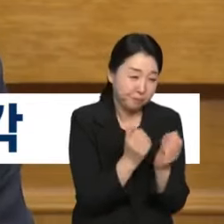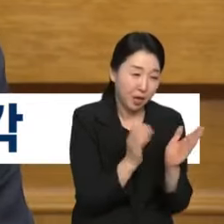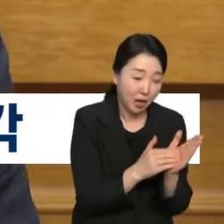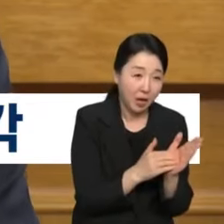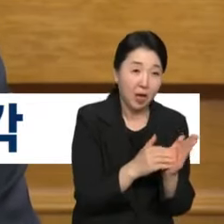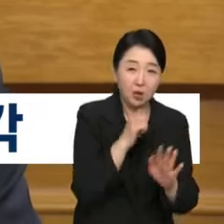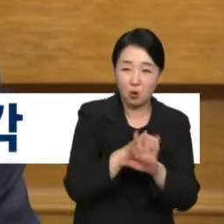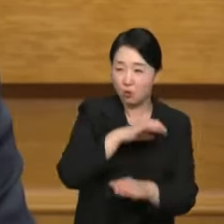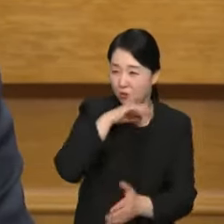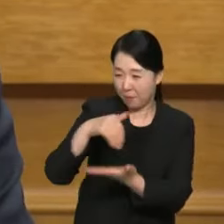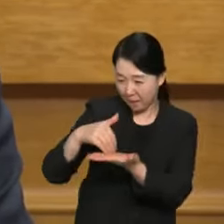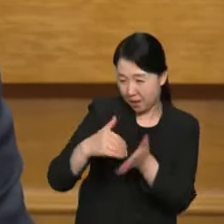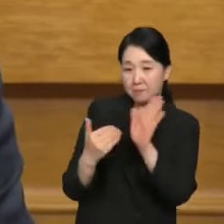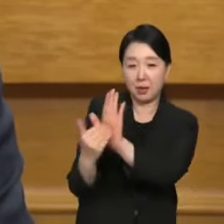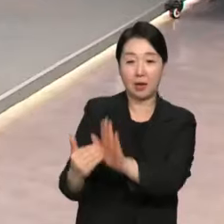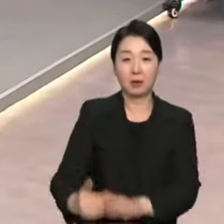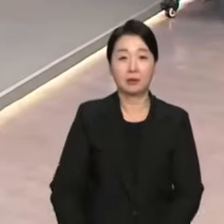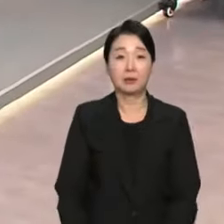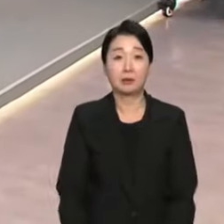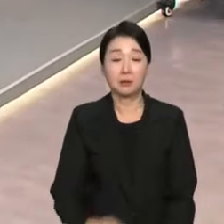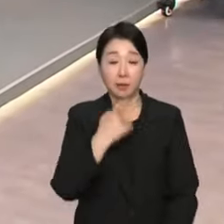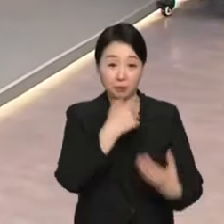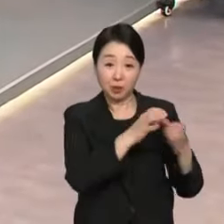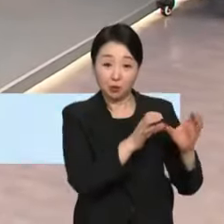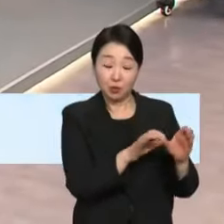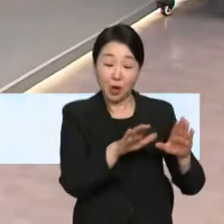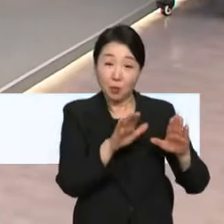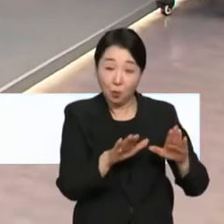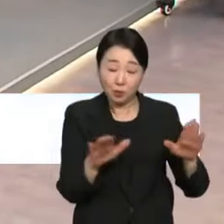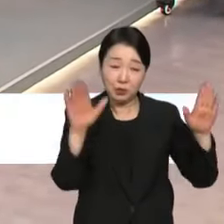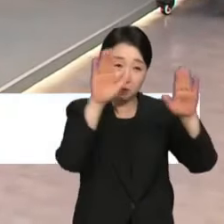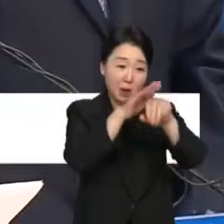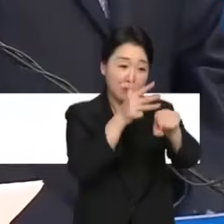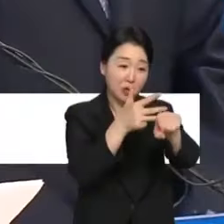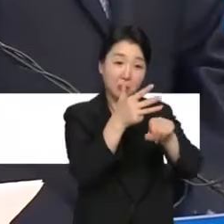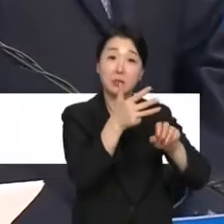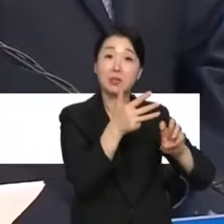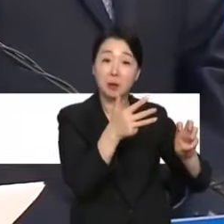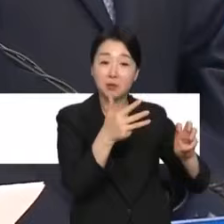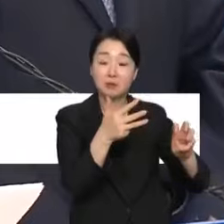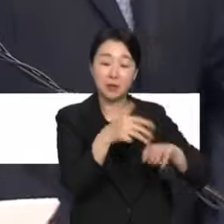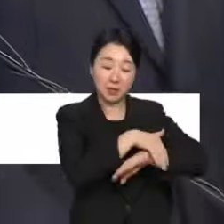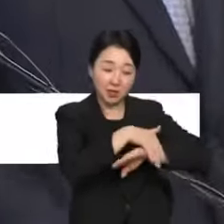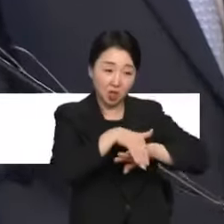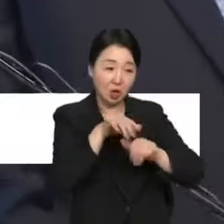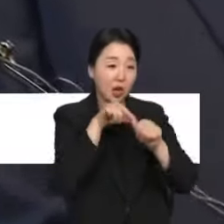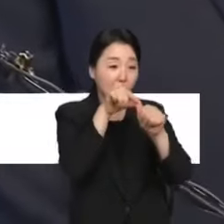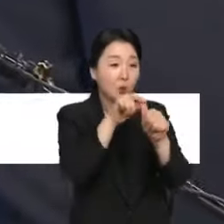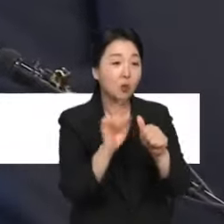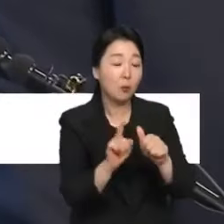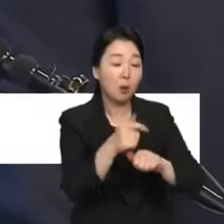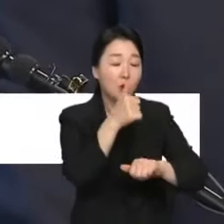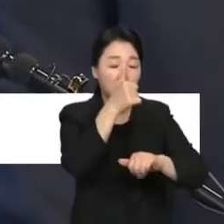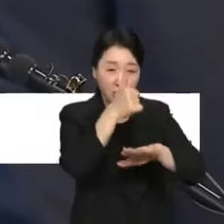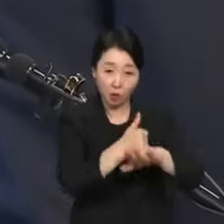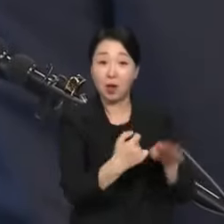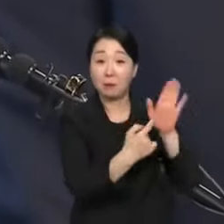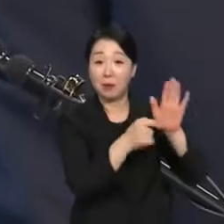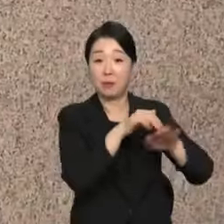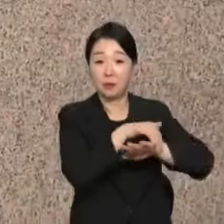이의제기를 기각했습니다. 민주당도 오늘 밤 8시 반쯤 전략선거군의 곳에 경선 결과를